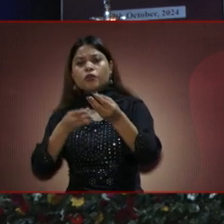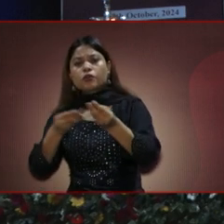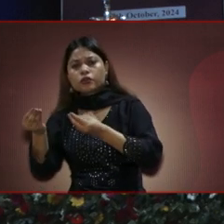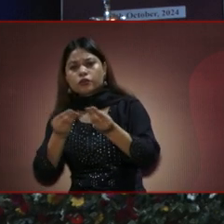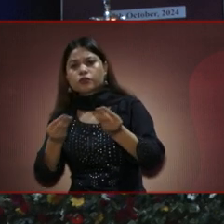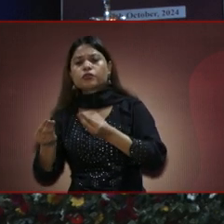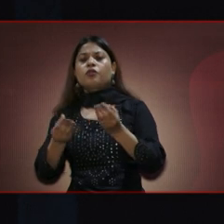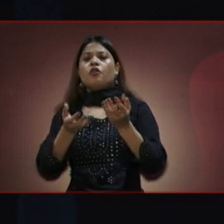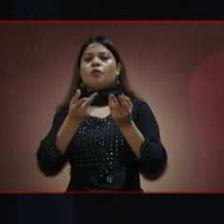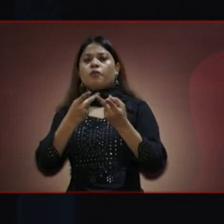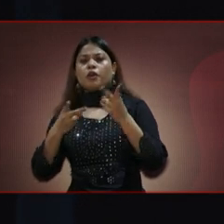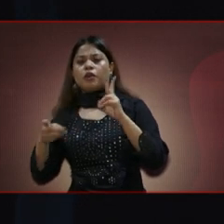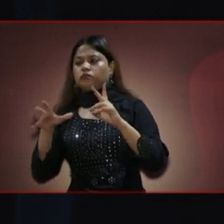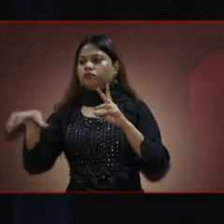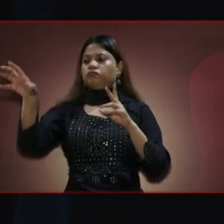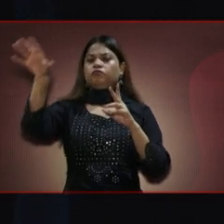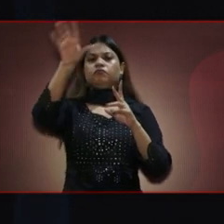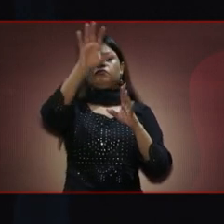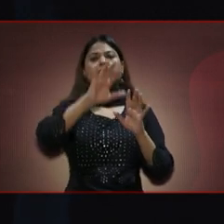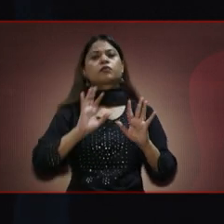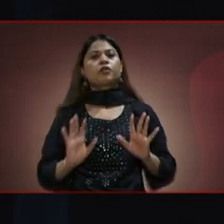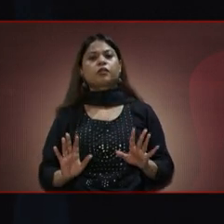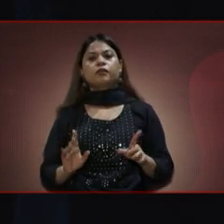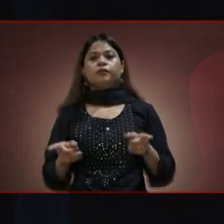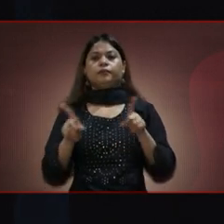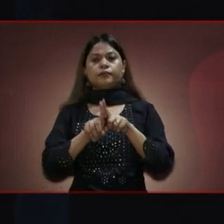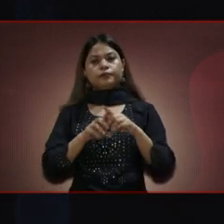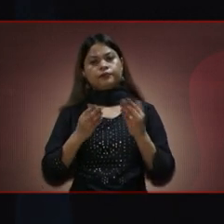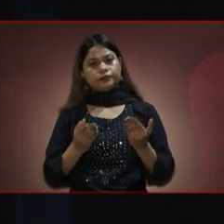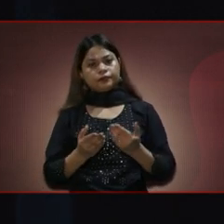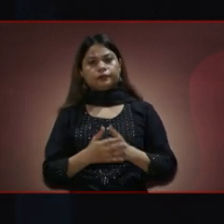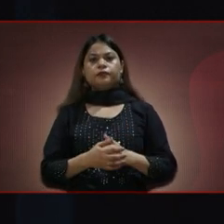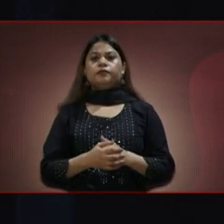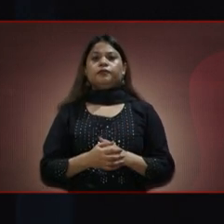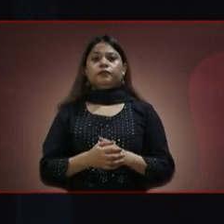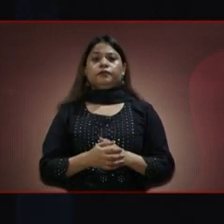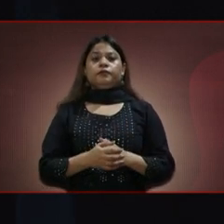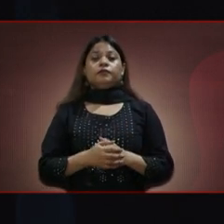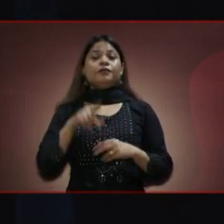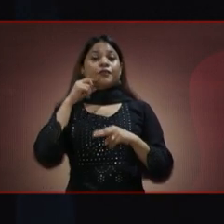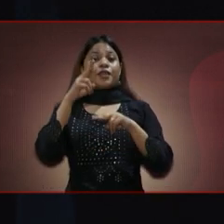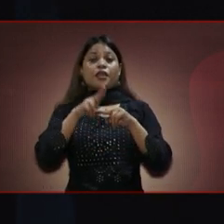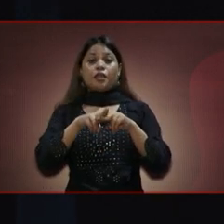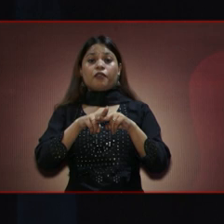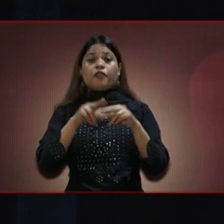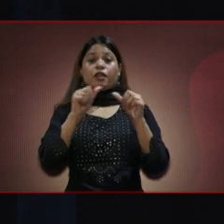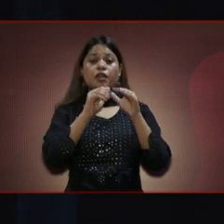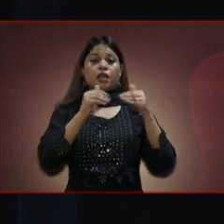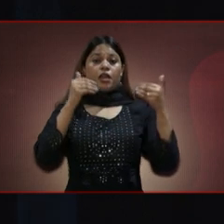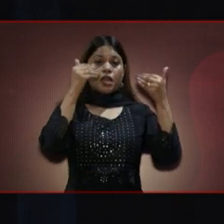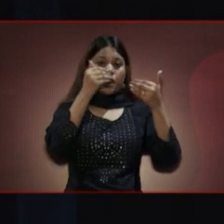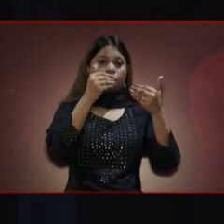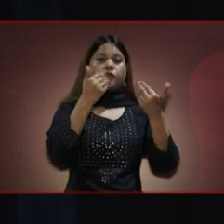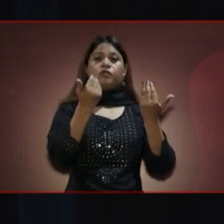अमेजोन के अपना तरीका है मैच मेकिंग करने के लिए। कोई भी बुक डिपो वाला अगर अमेजोन की रूट में खुद को रजिस्टर